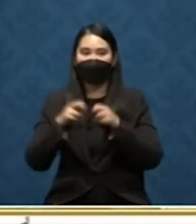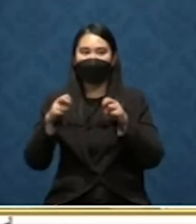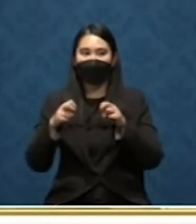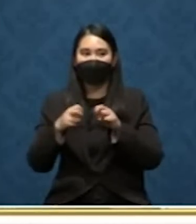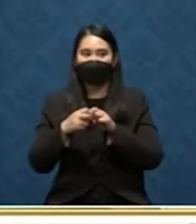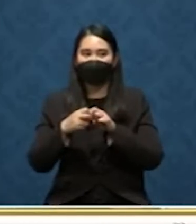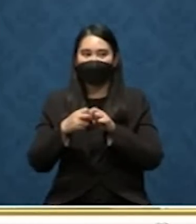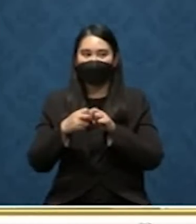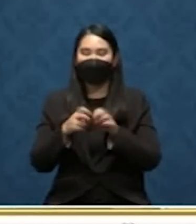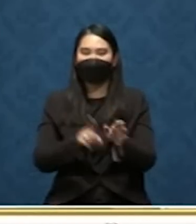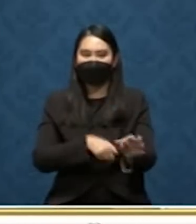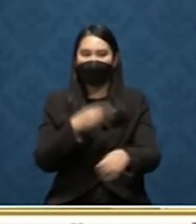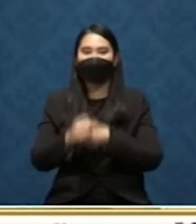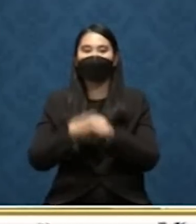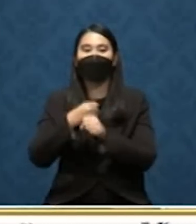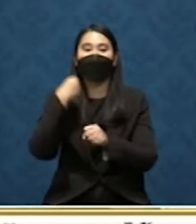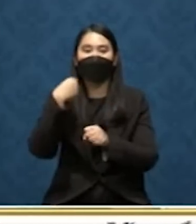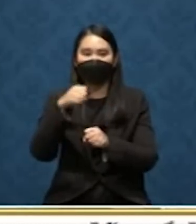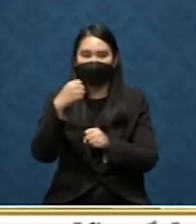อยู่ในภูมภาคนี้มานสิบปีแล้ว